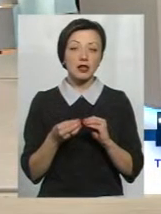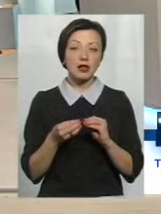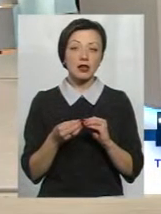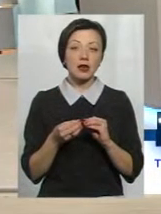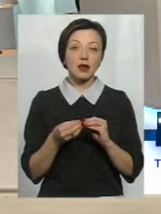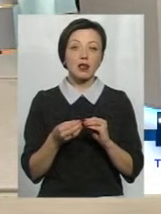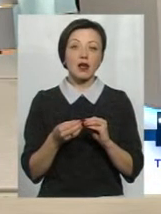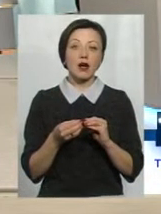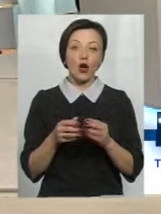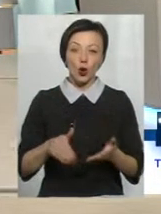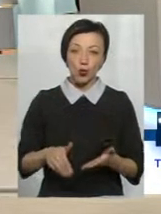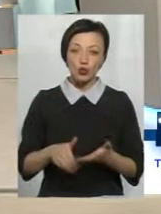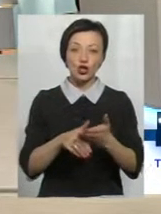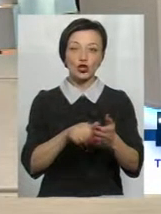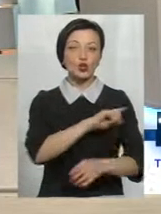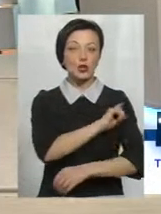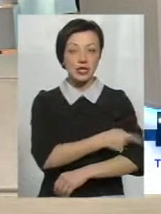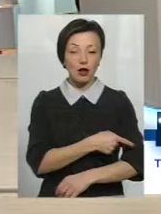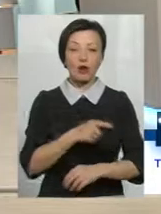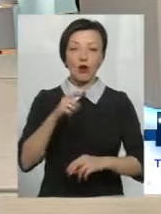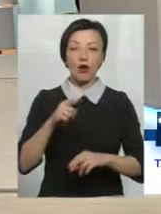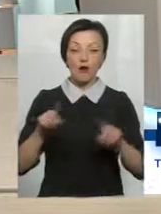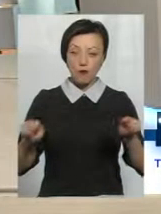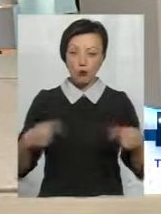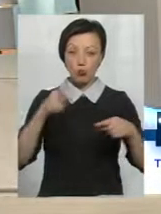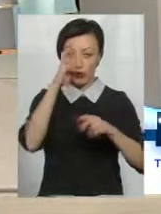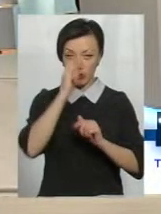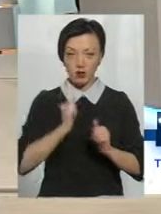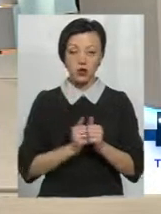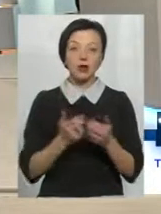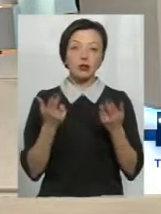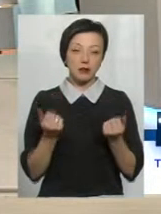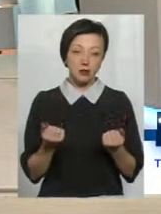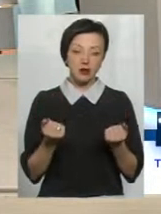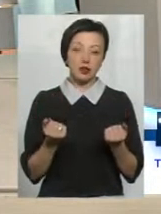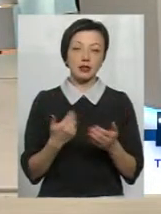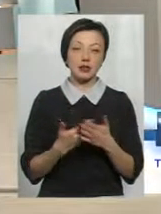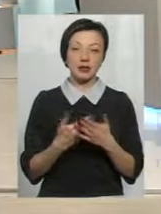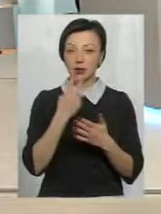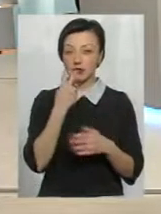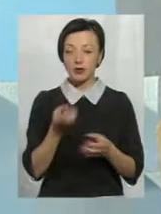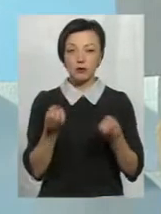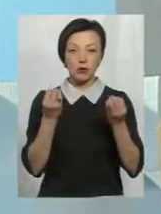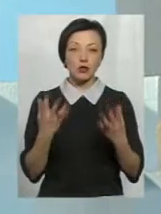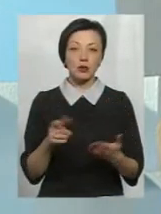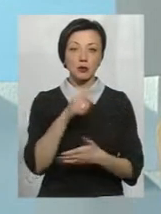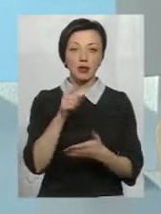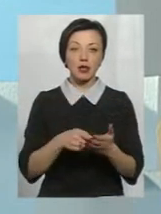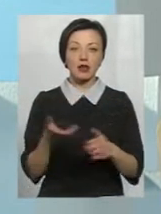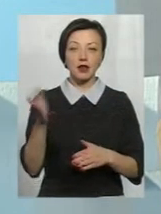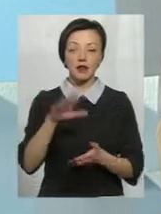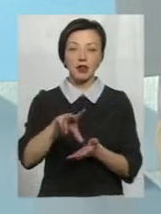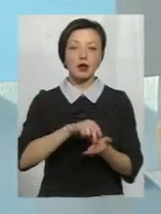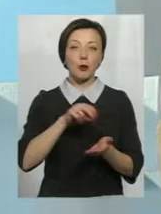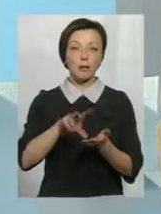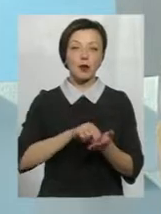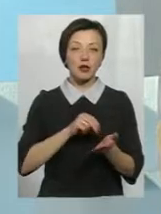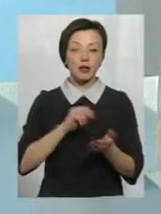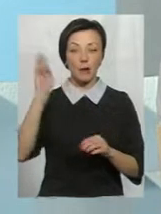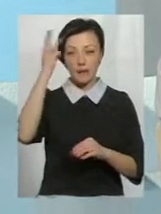якоюсь рушійною силою у побудові саме держави? Абсолютно, вважаю. Дивіться, тут дуже просте питання. Давайте на прикладах.